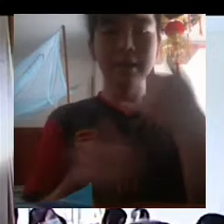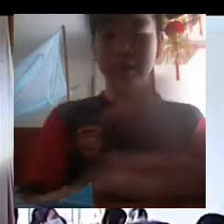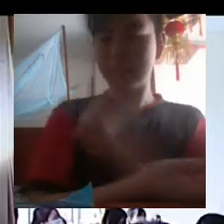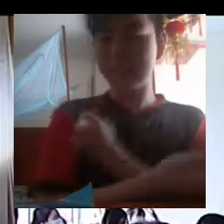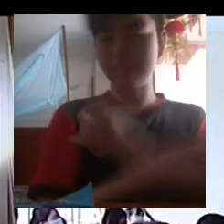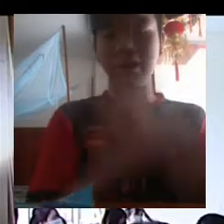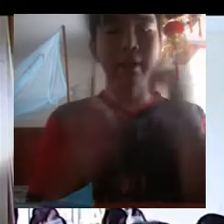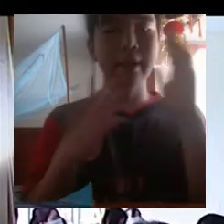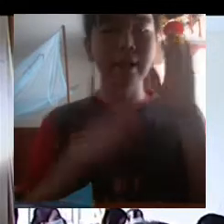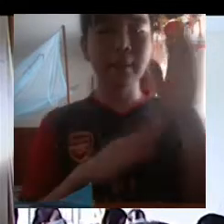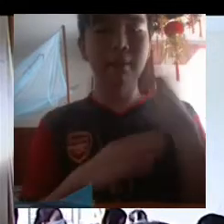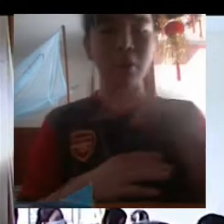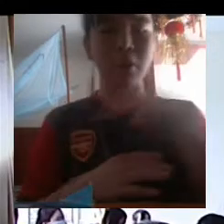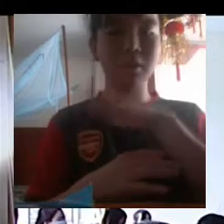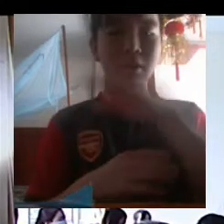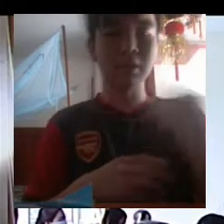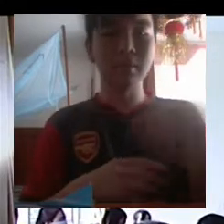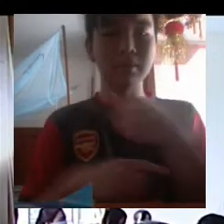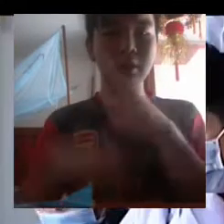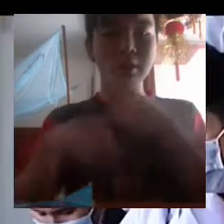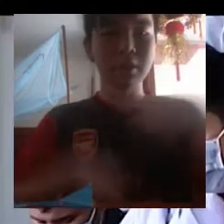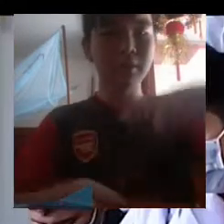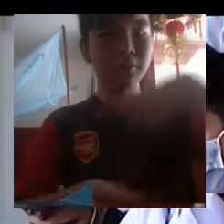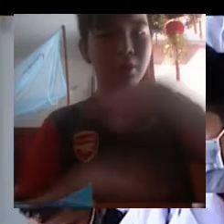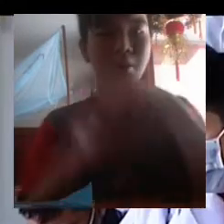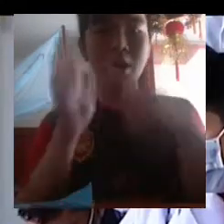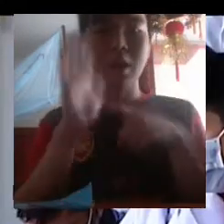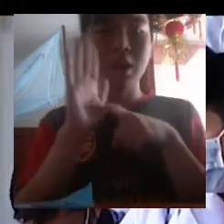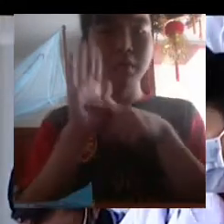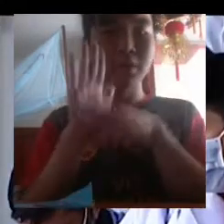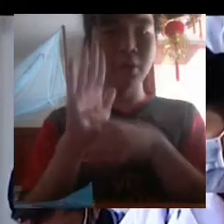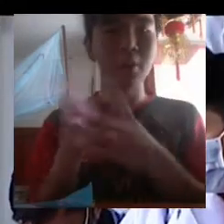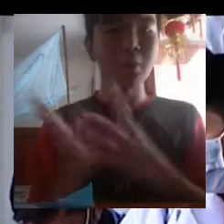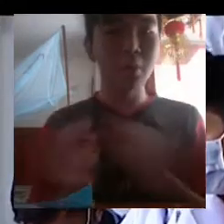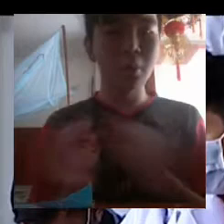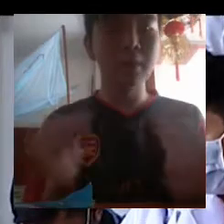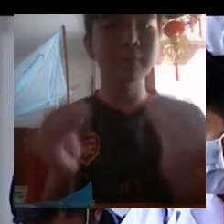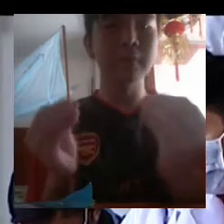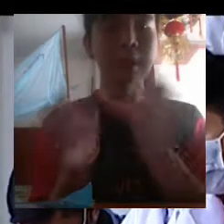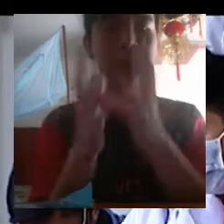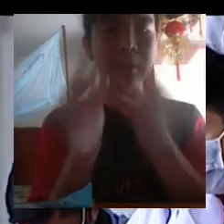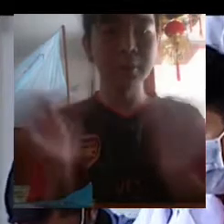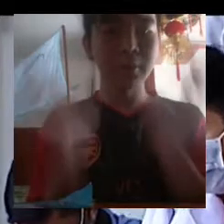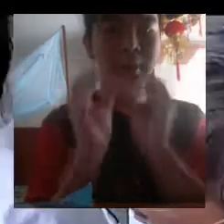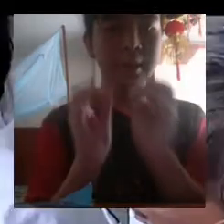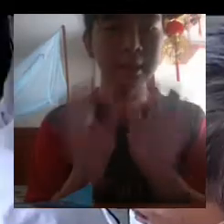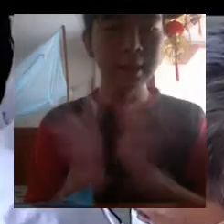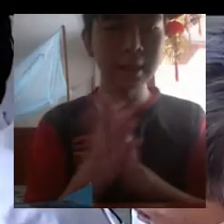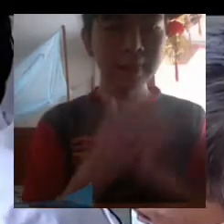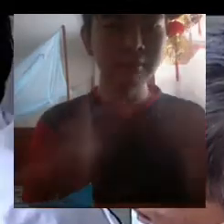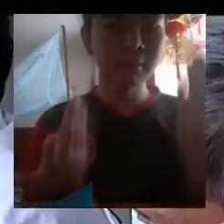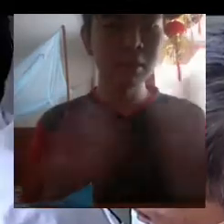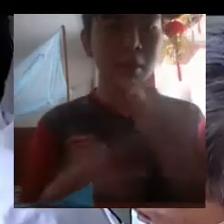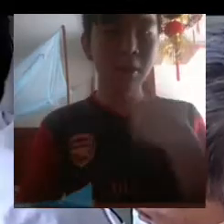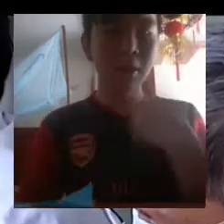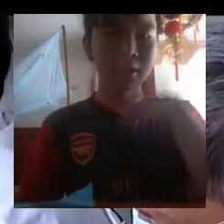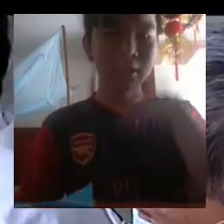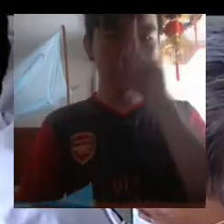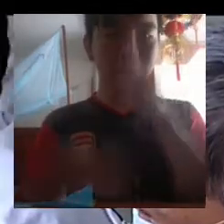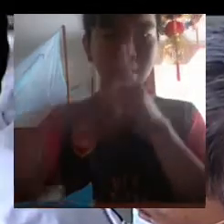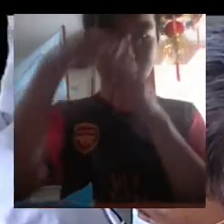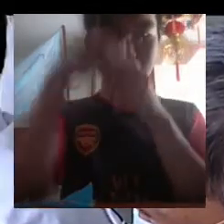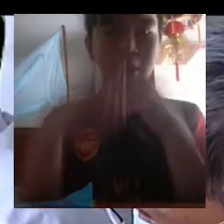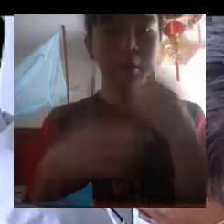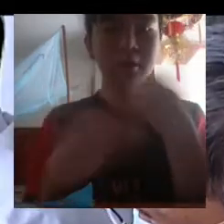Cụ thể, Phó Giáo sư Tiến sĩ Lương Ngọc Khuê, Cục trưởng Cục Quản lý Khám chữa bệnh Bộ Y tế cho biết, cán bộ y tế nhiễm bệnh là điều không ai mong